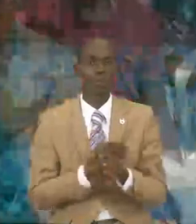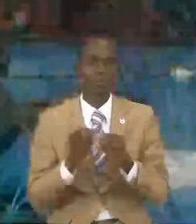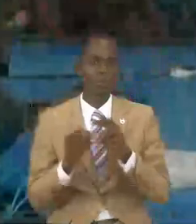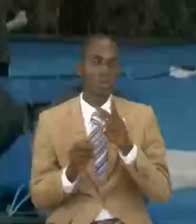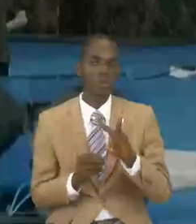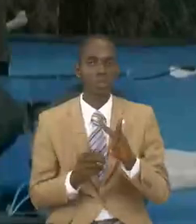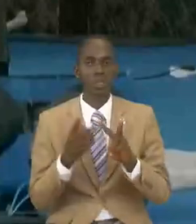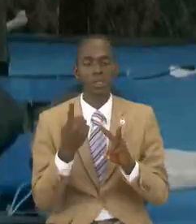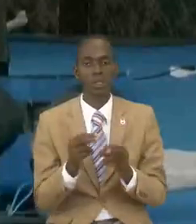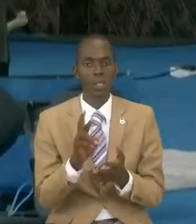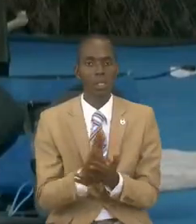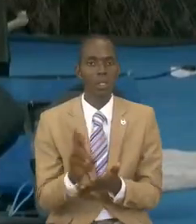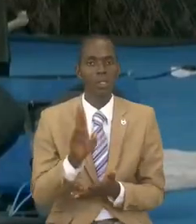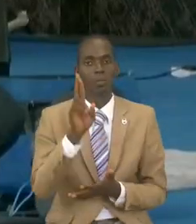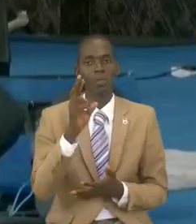Numéro 2 ici.